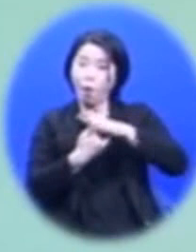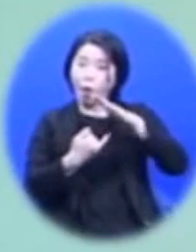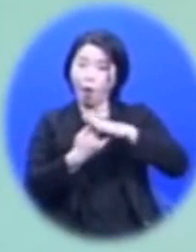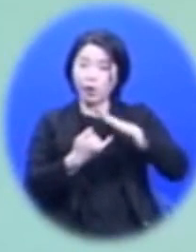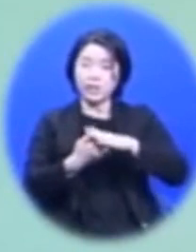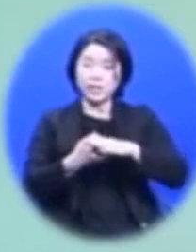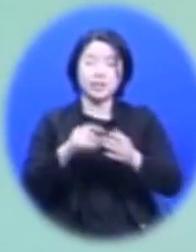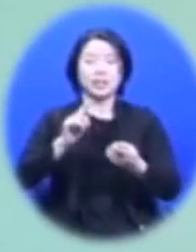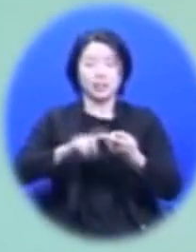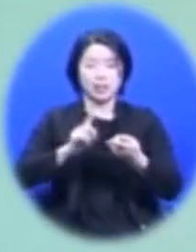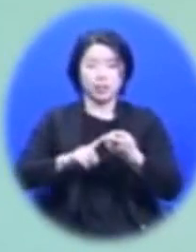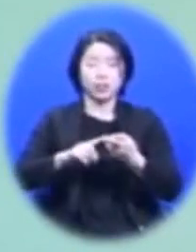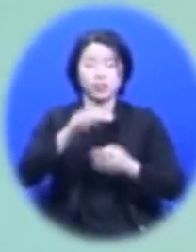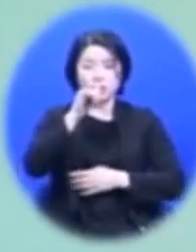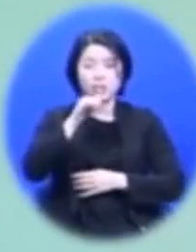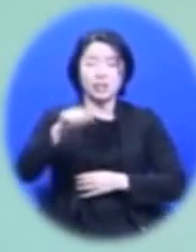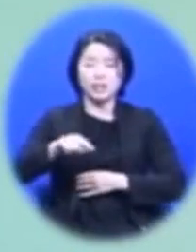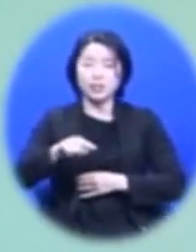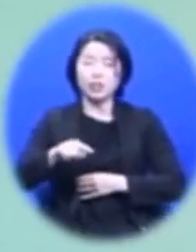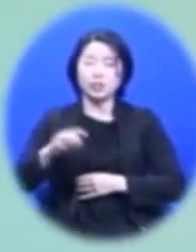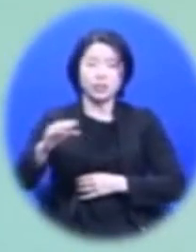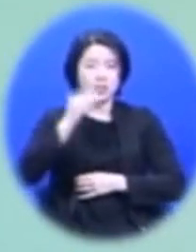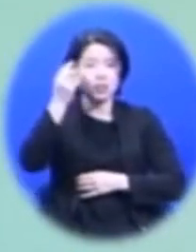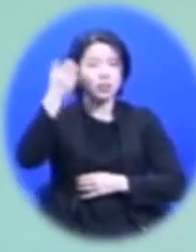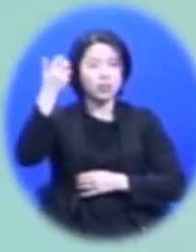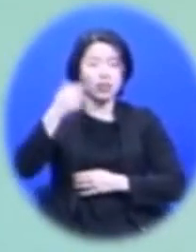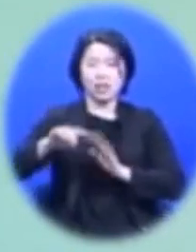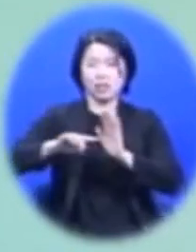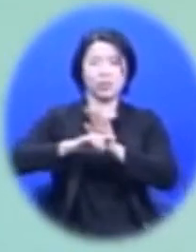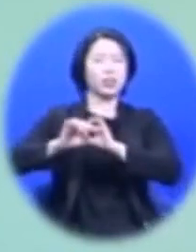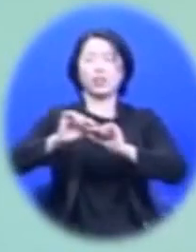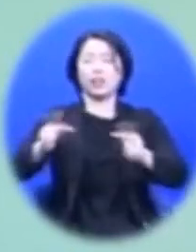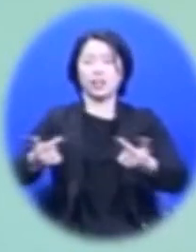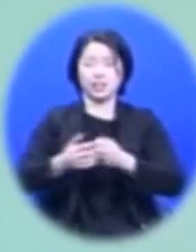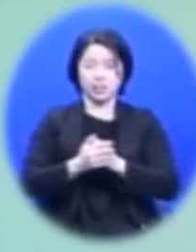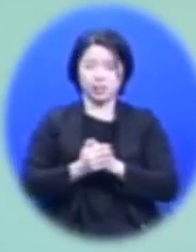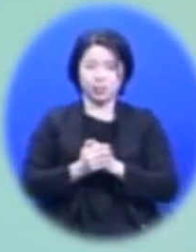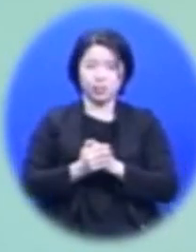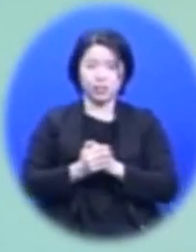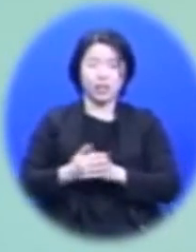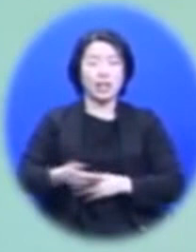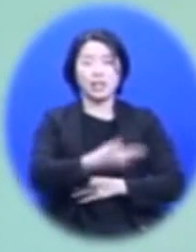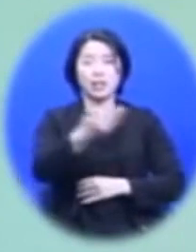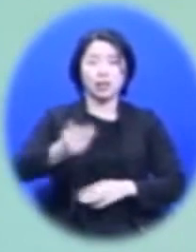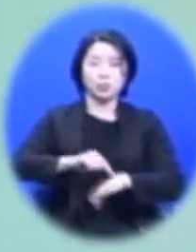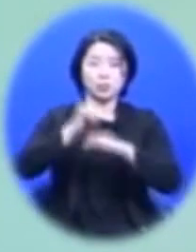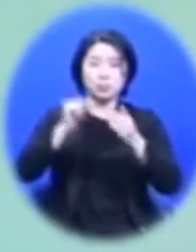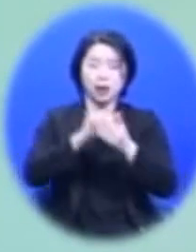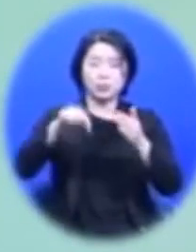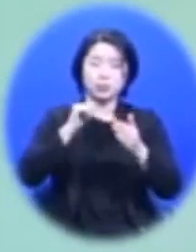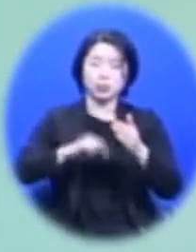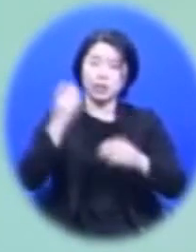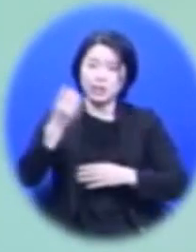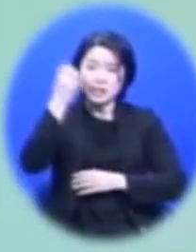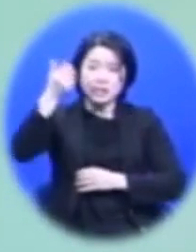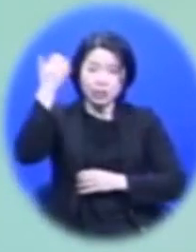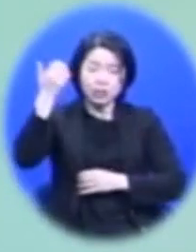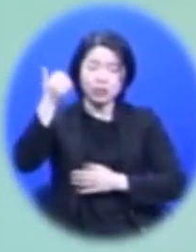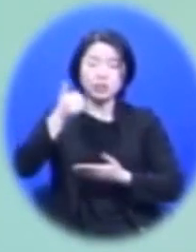있기 때문이지 그게 성령을 거역하고 있는 것은 아닙니다. 여러분의 마음속에 성령님께서